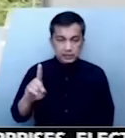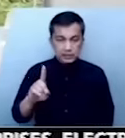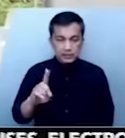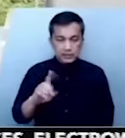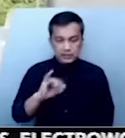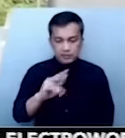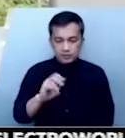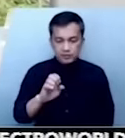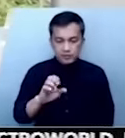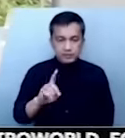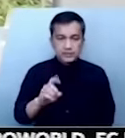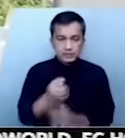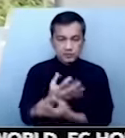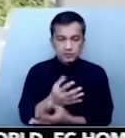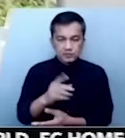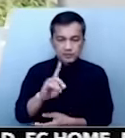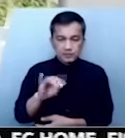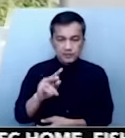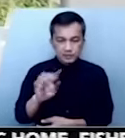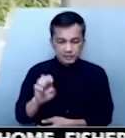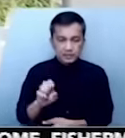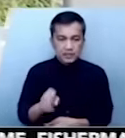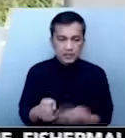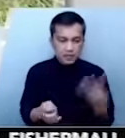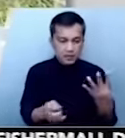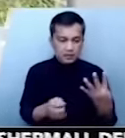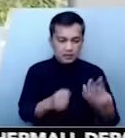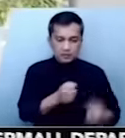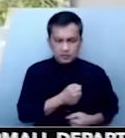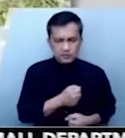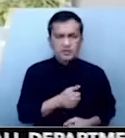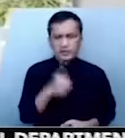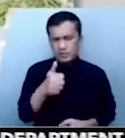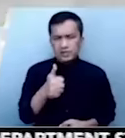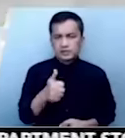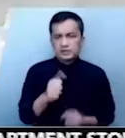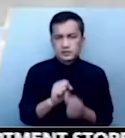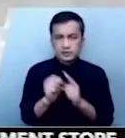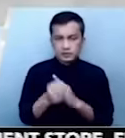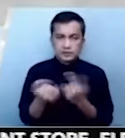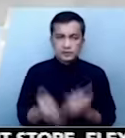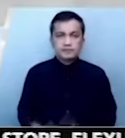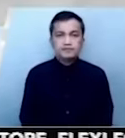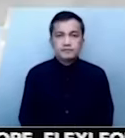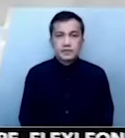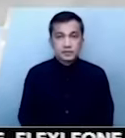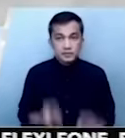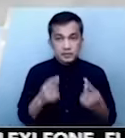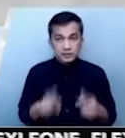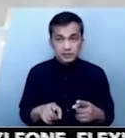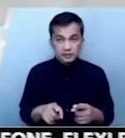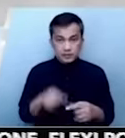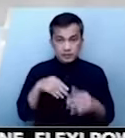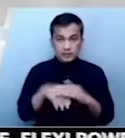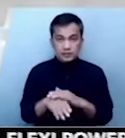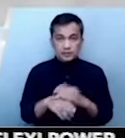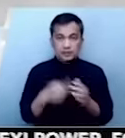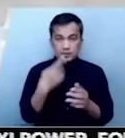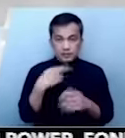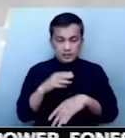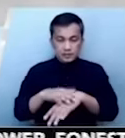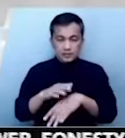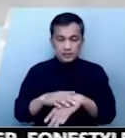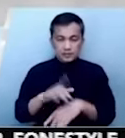Device. Ang 4 sundalo namang sugatan nasa maayos sa kalagayan na ngayon. Dahil sa nangyari, sinailalim sa red alert na militar ang Lanao del